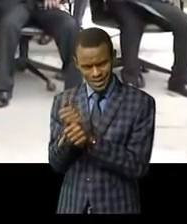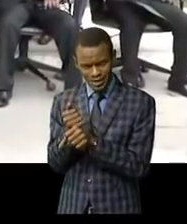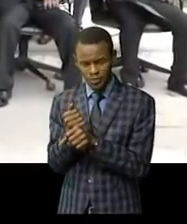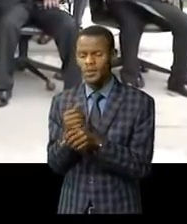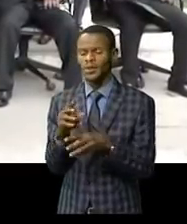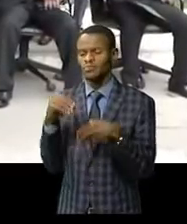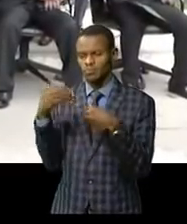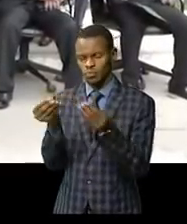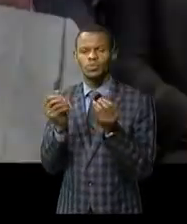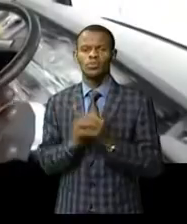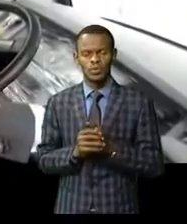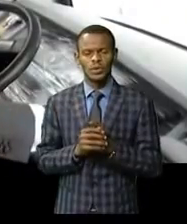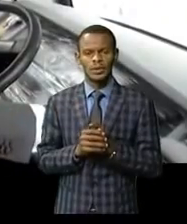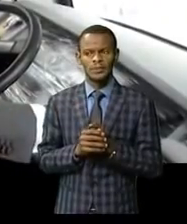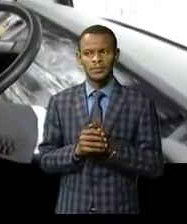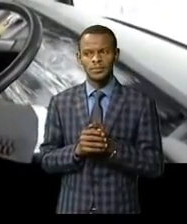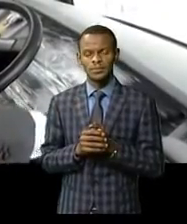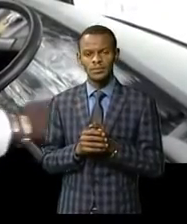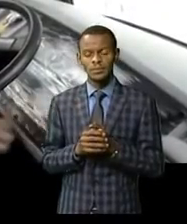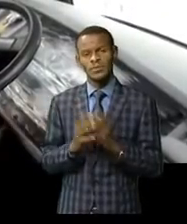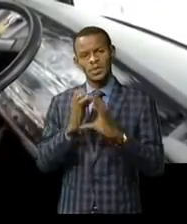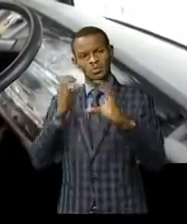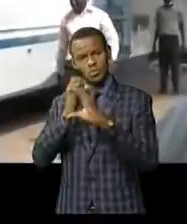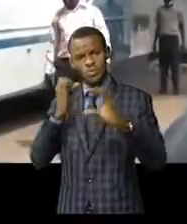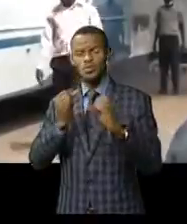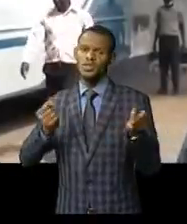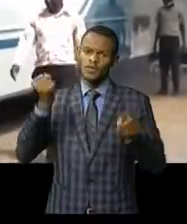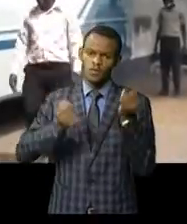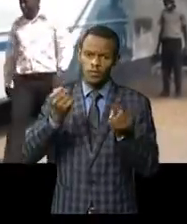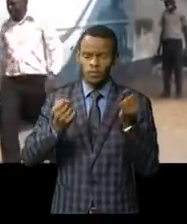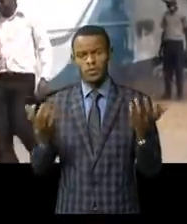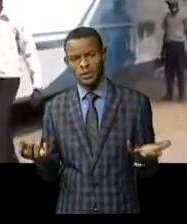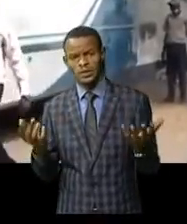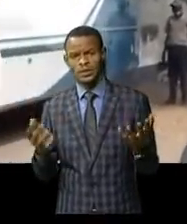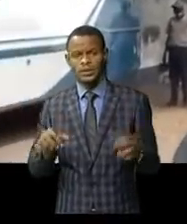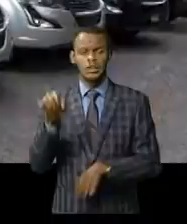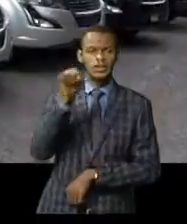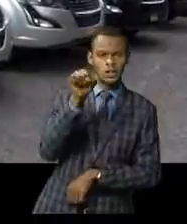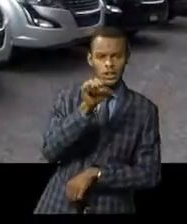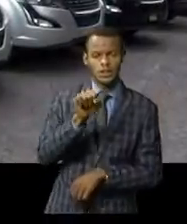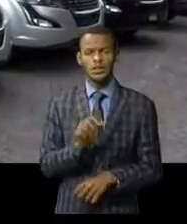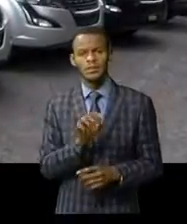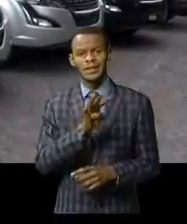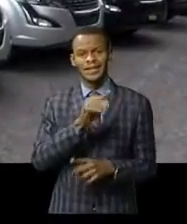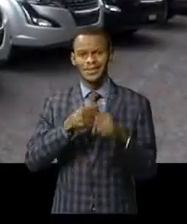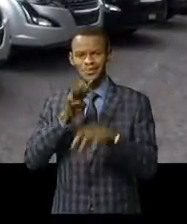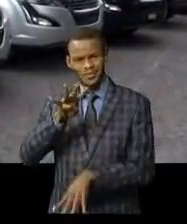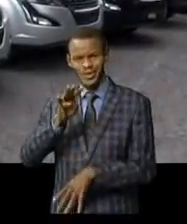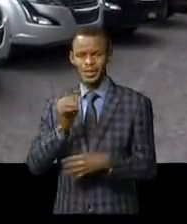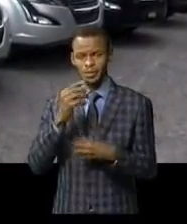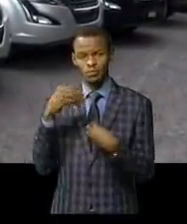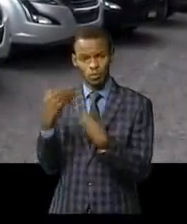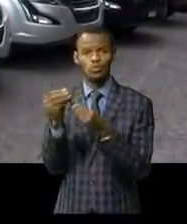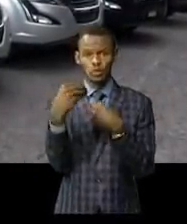charroi automobile conséquent. Constitué des bus de marque Tata pour les agents, des Jeeps type 4x4. Pour le cadre, ont